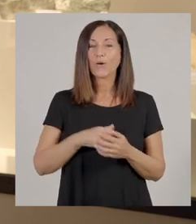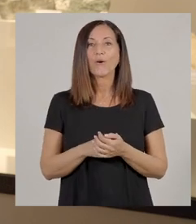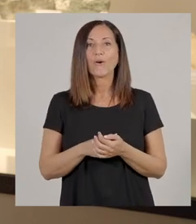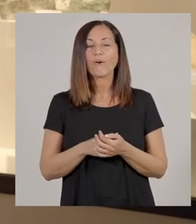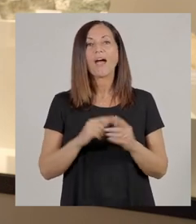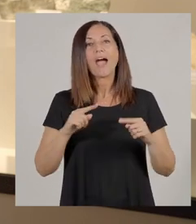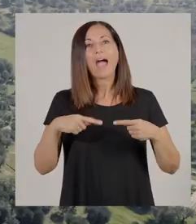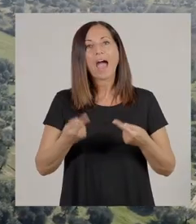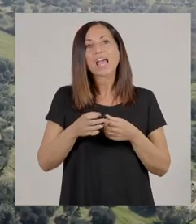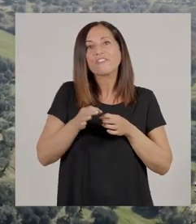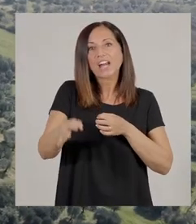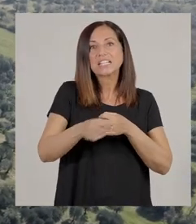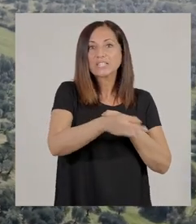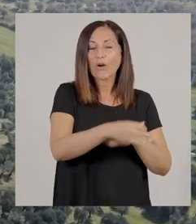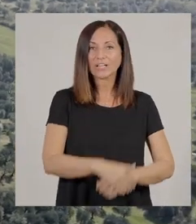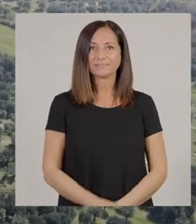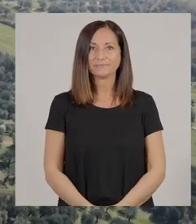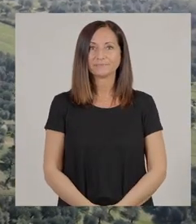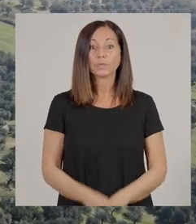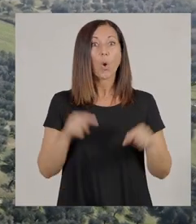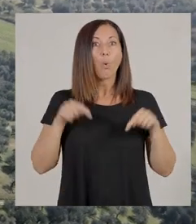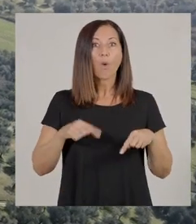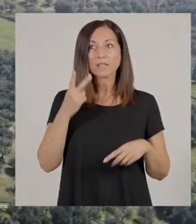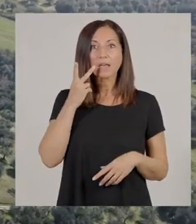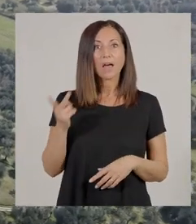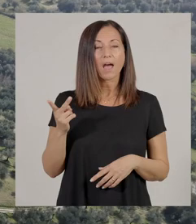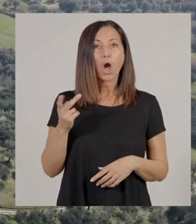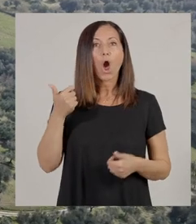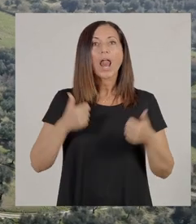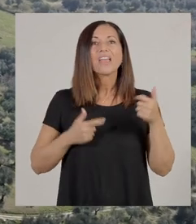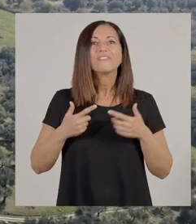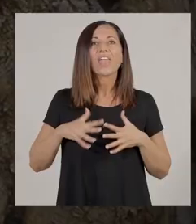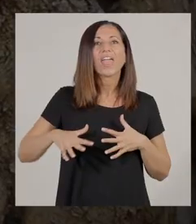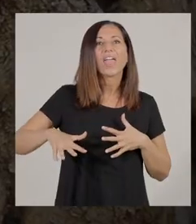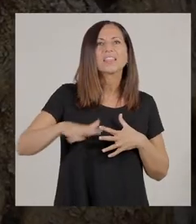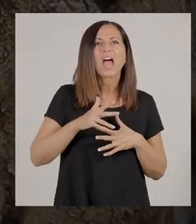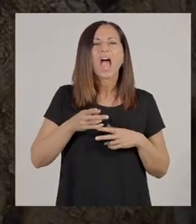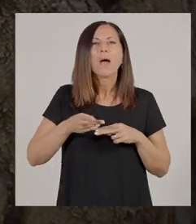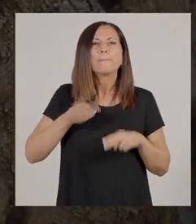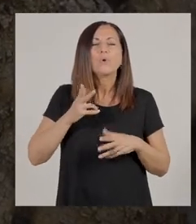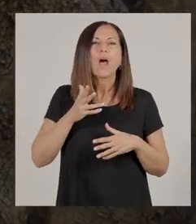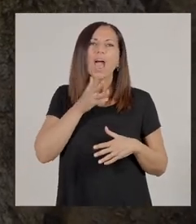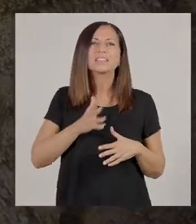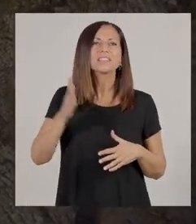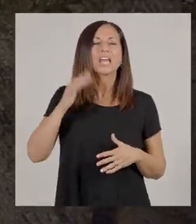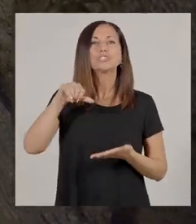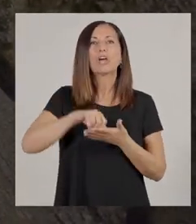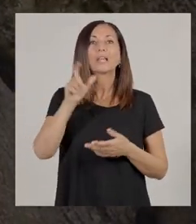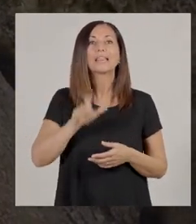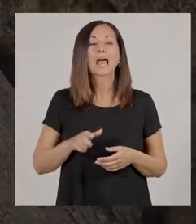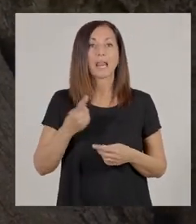anche delle frazioni. Questa è la più antica oliveta del centro